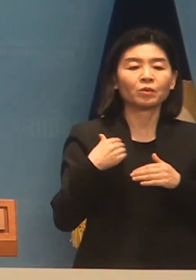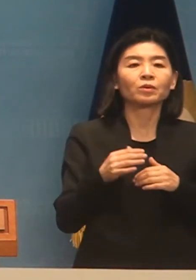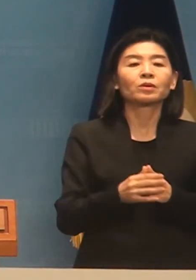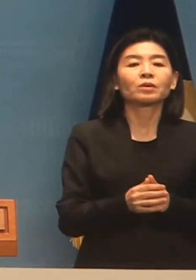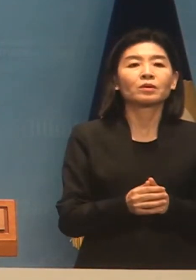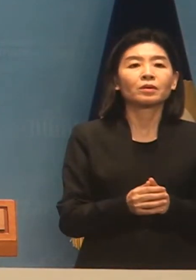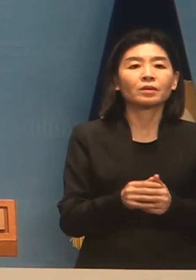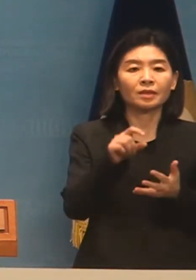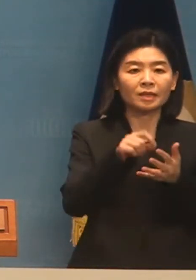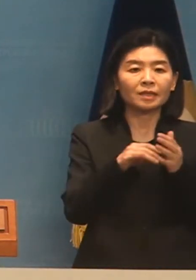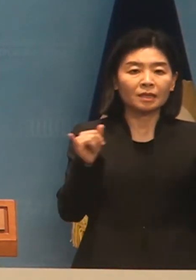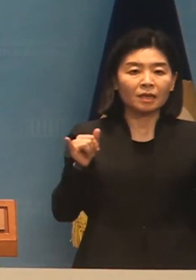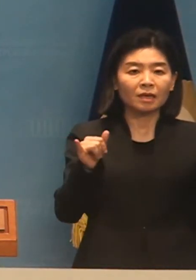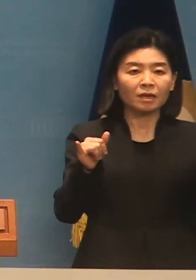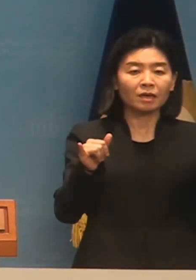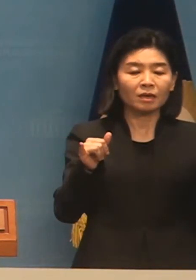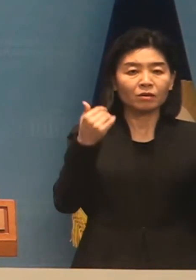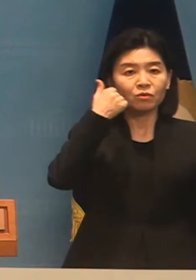오늘 기자가 저에게